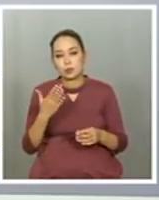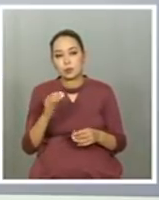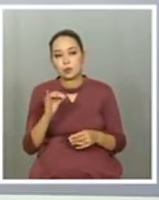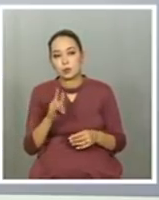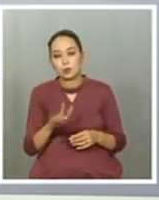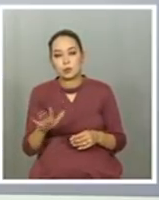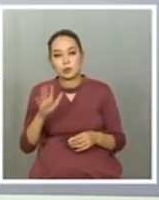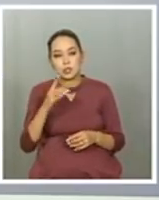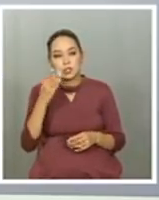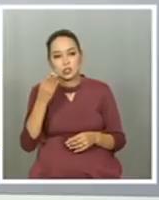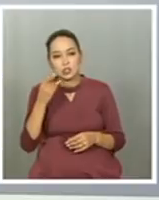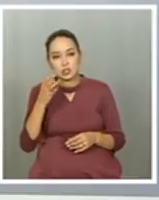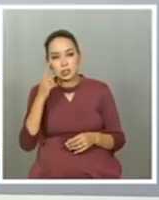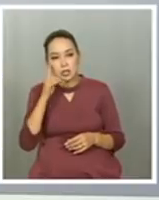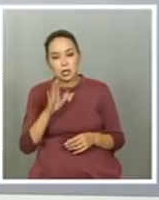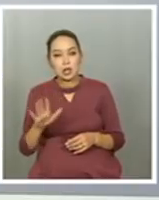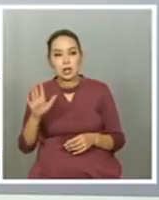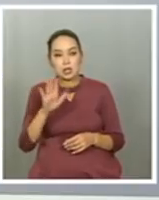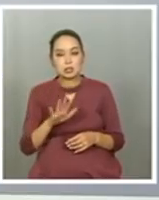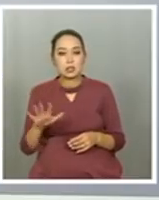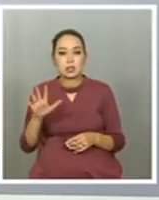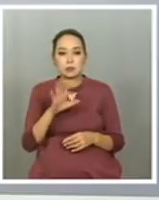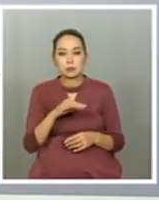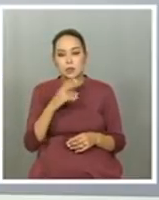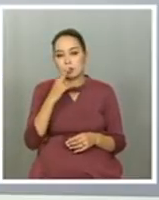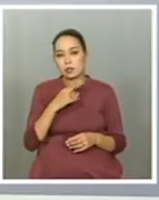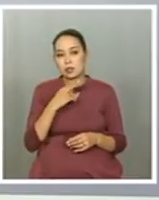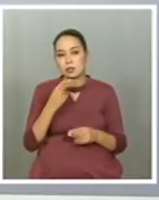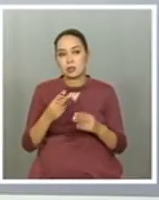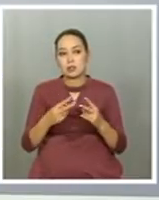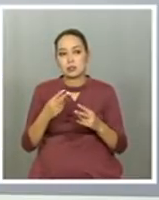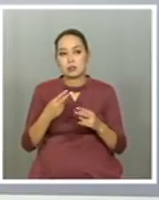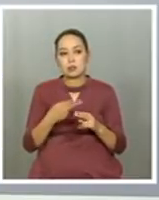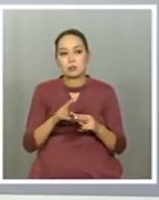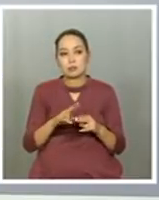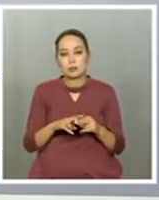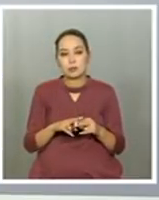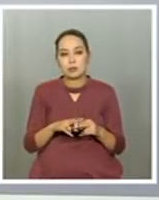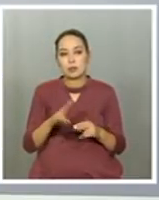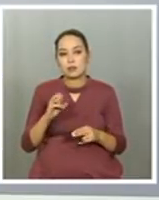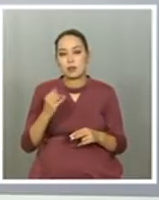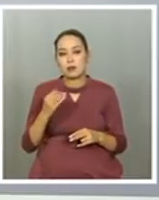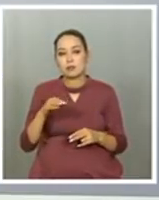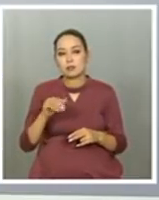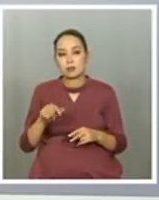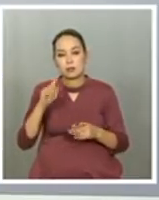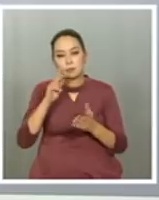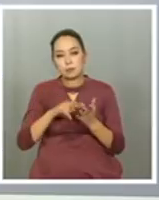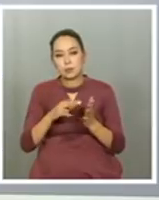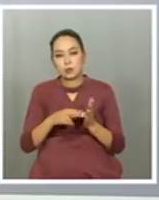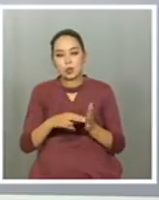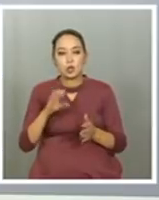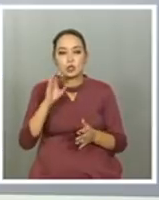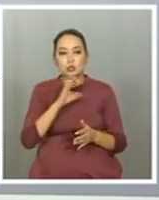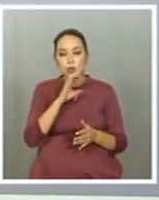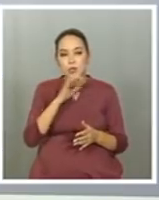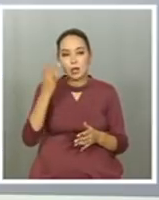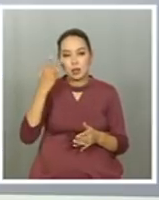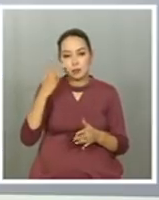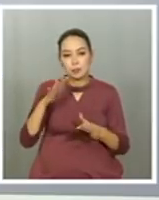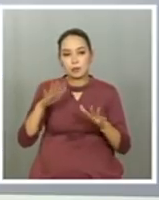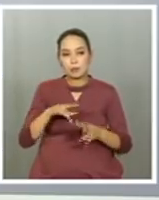Азия елдерінің одағы мысалында қарастырды. Ал енді НАФТА деген тағы бір ұйым бар, ол солтүстік Америка мемлекеттерінің арасындағы одақ.